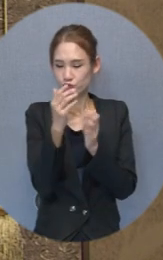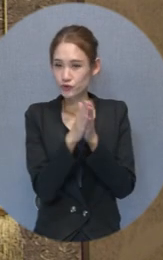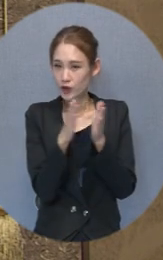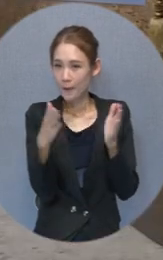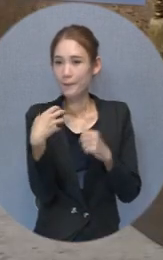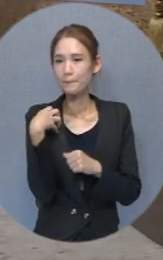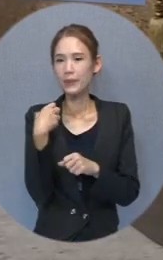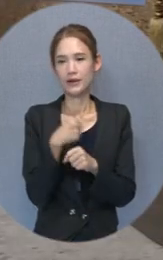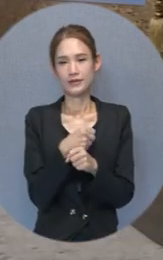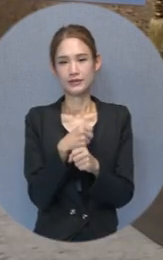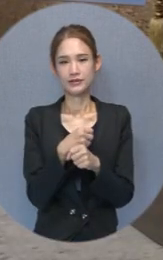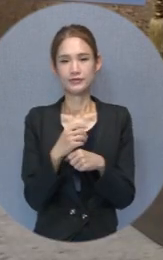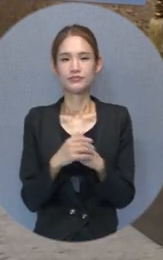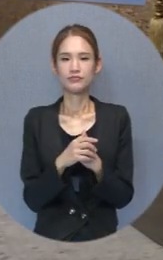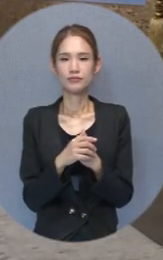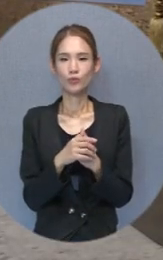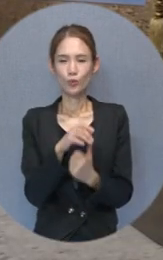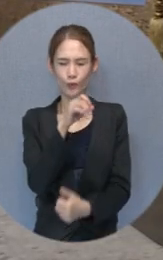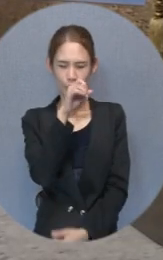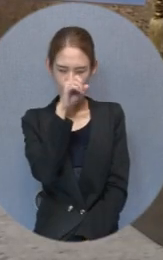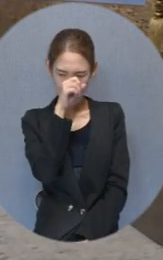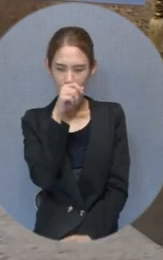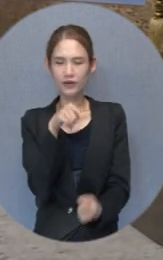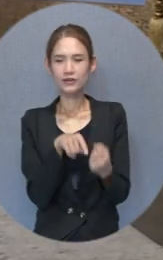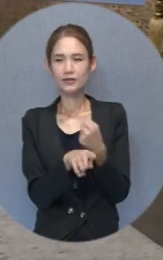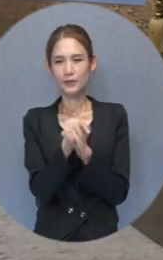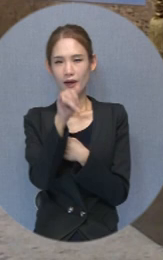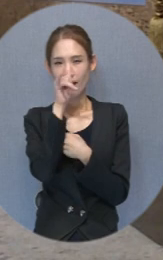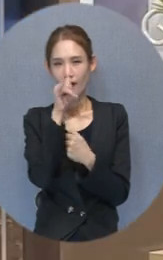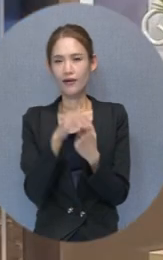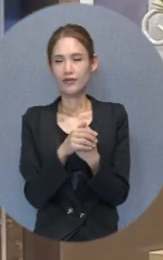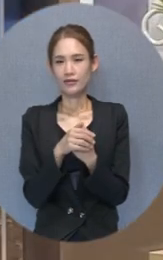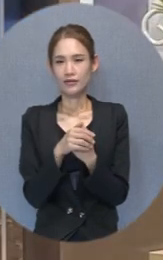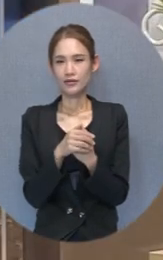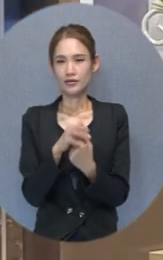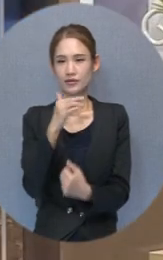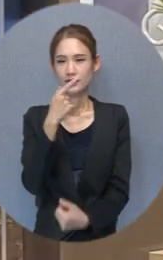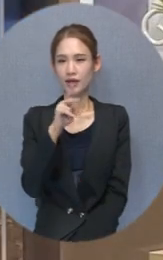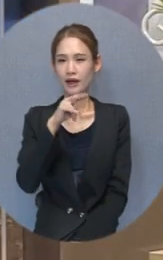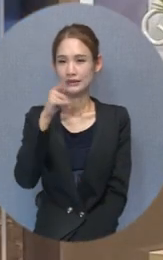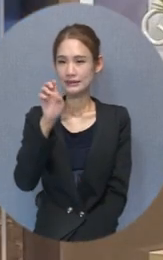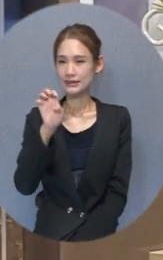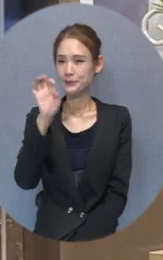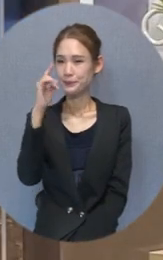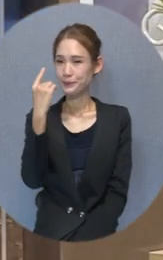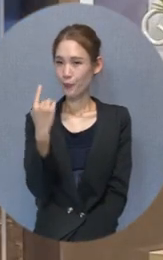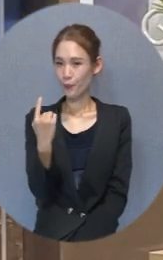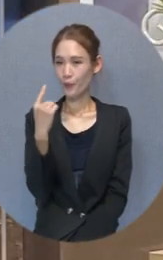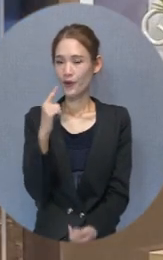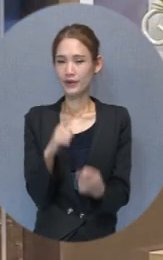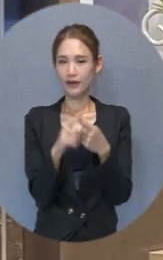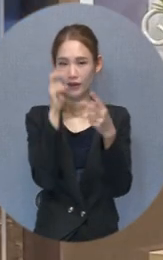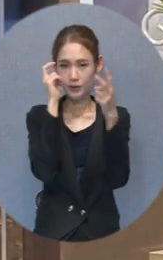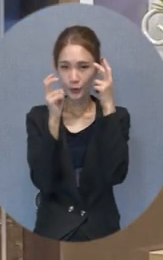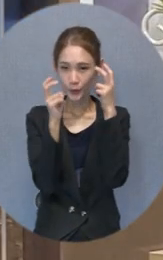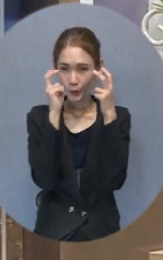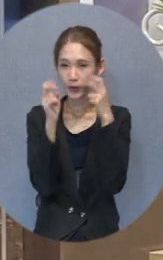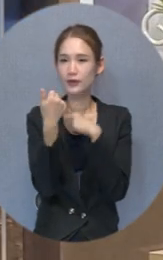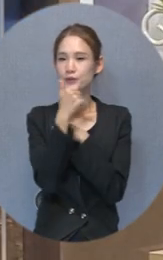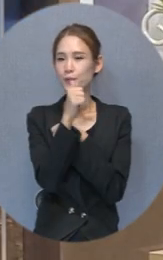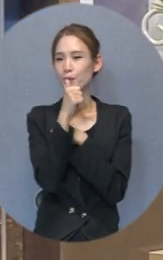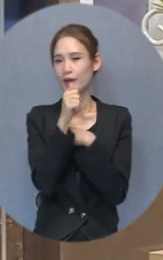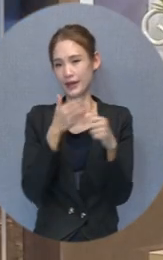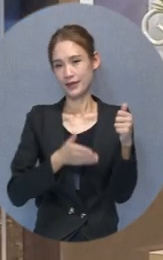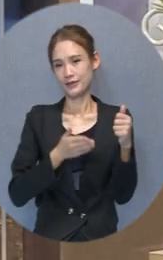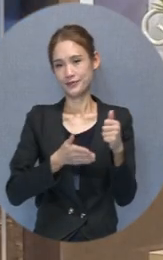의미예요. 네, 정말 좋은 의미를 담고 있는데 그럼 이 담심포가 어떤 기업인지에 대해서 좀 자세하게